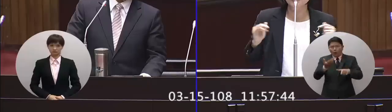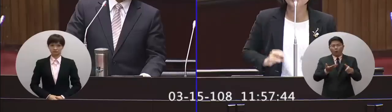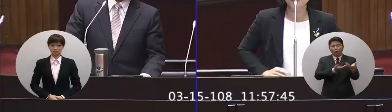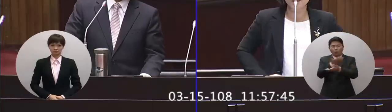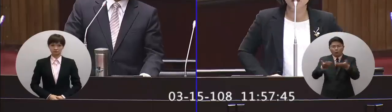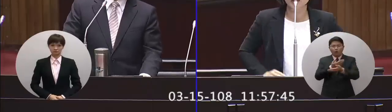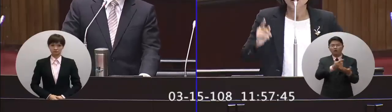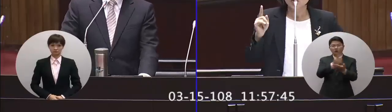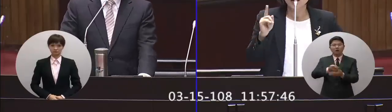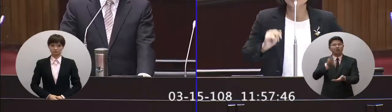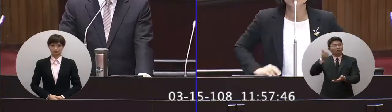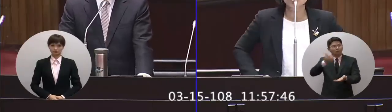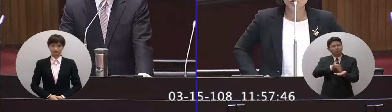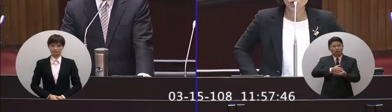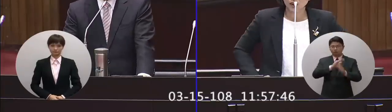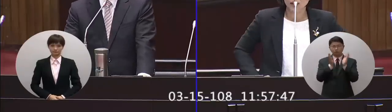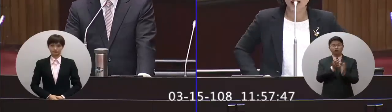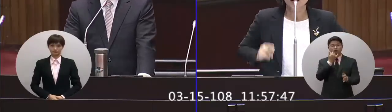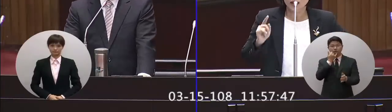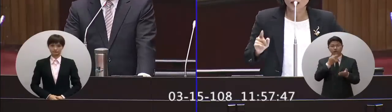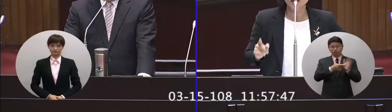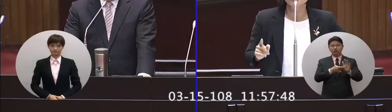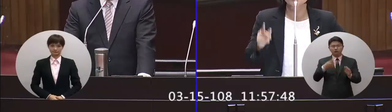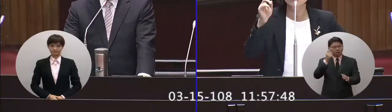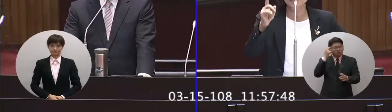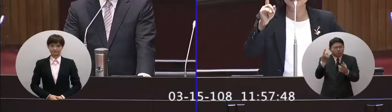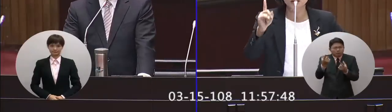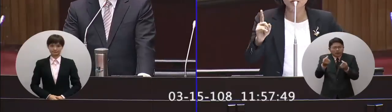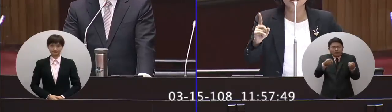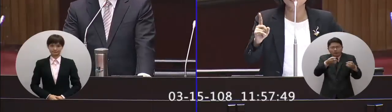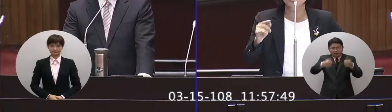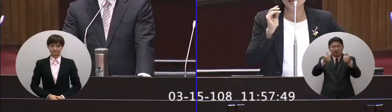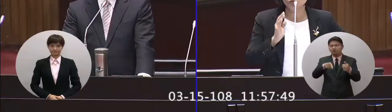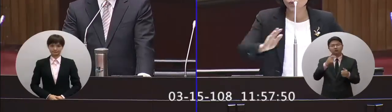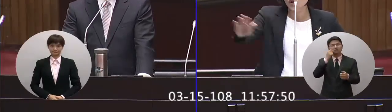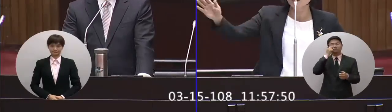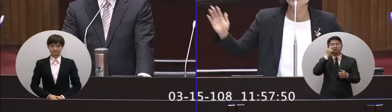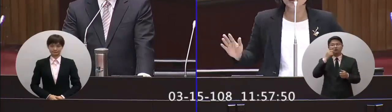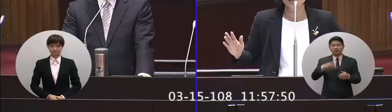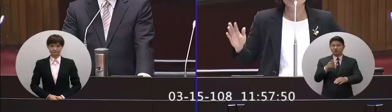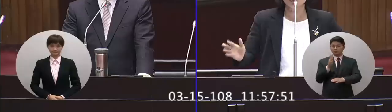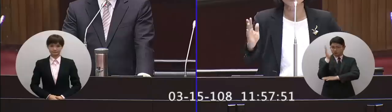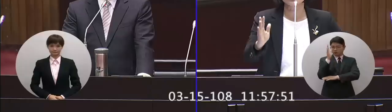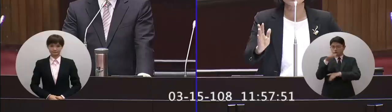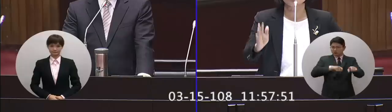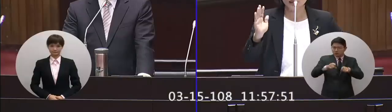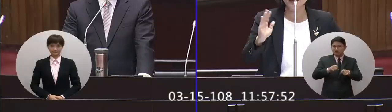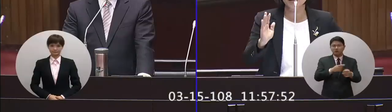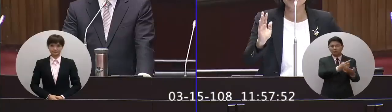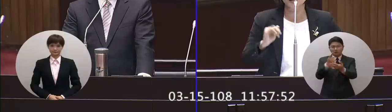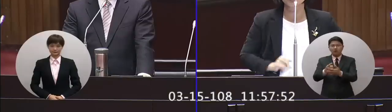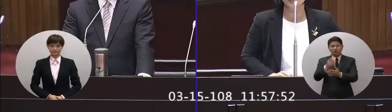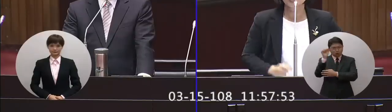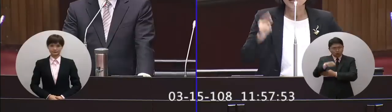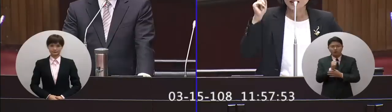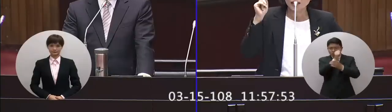的多元声音可以被表现，所以要凝聚共识就更难。也因此，政府一个政策要让所有的人都能够支持，坦